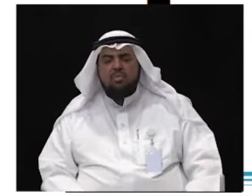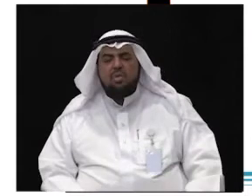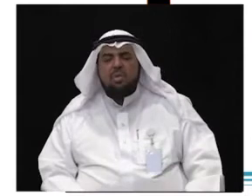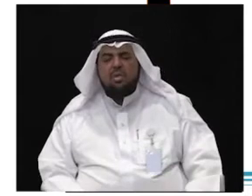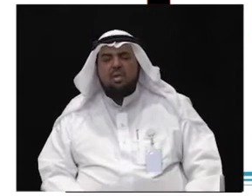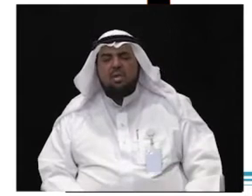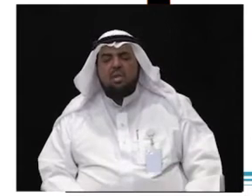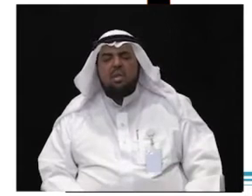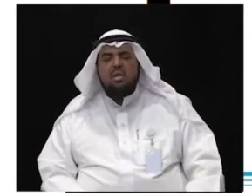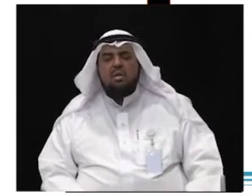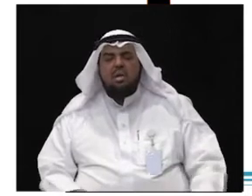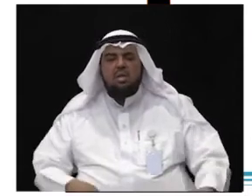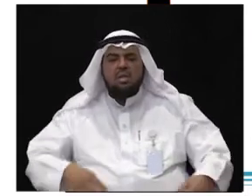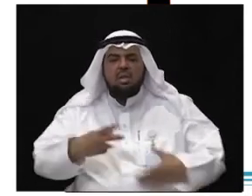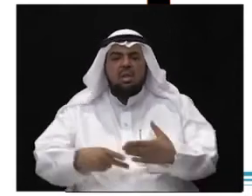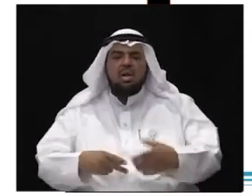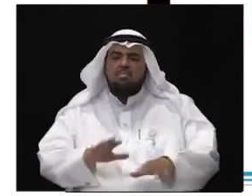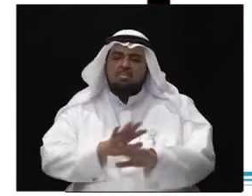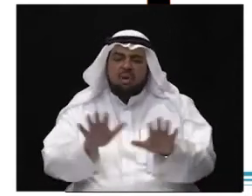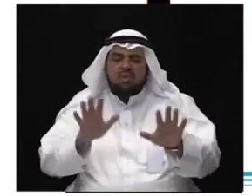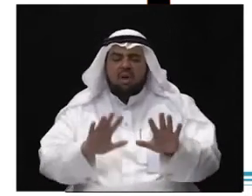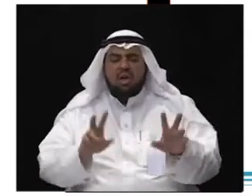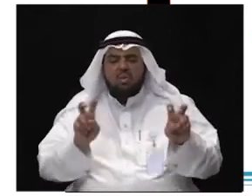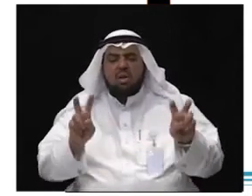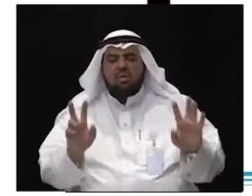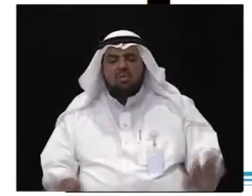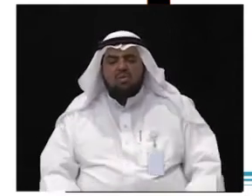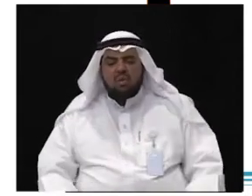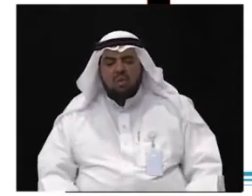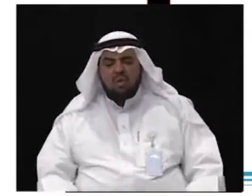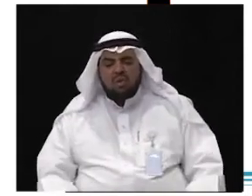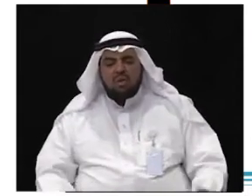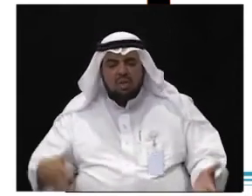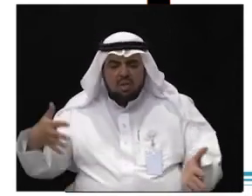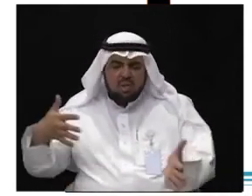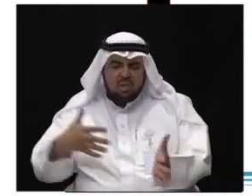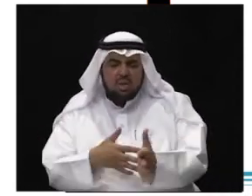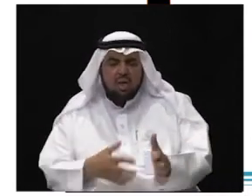لا يوجد تدريب آخر، فنصل إلى نهاية